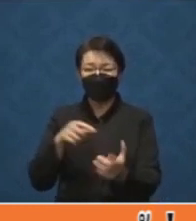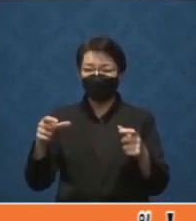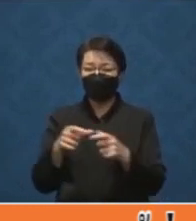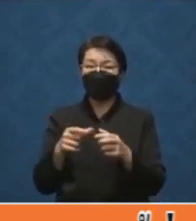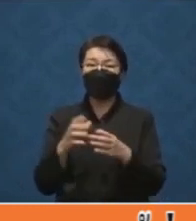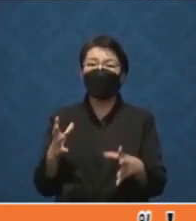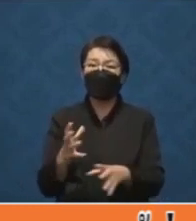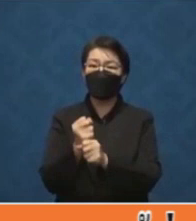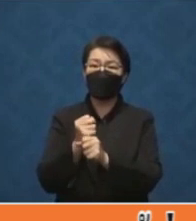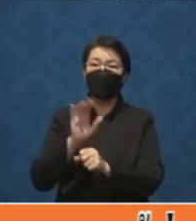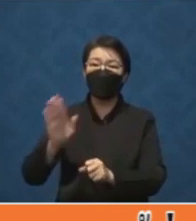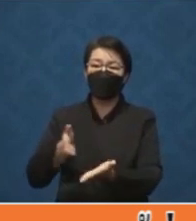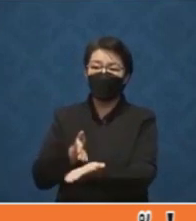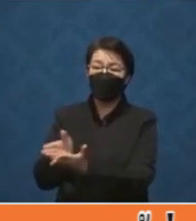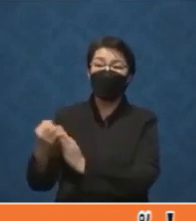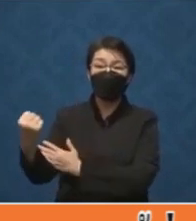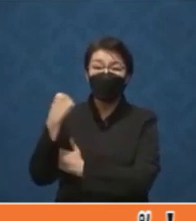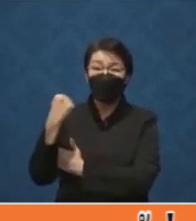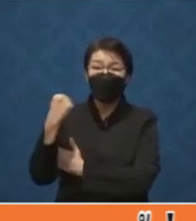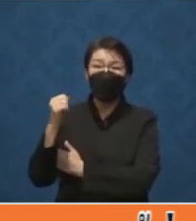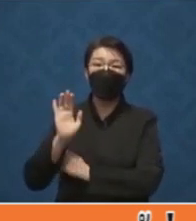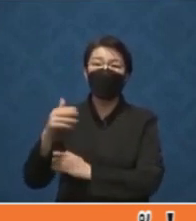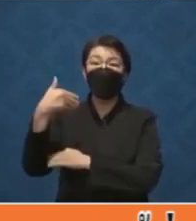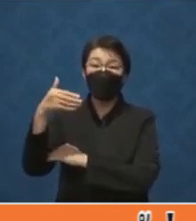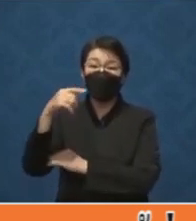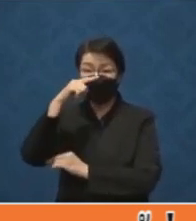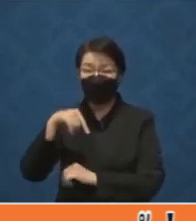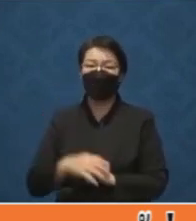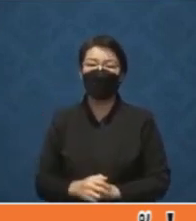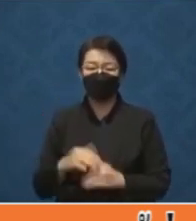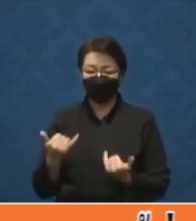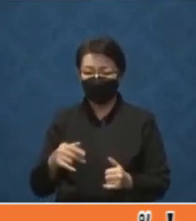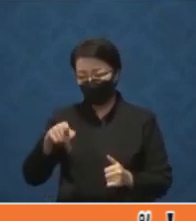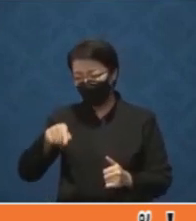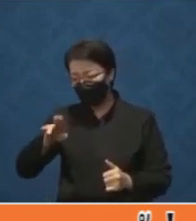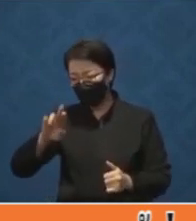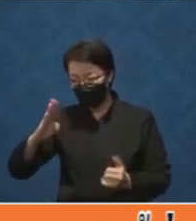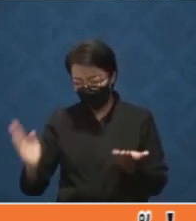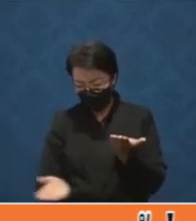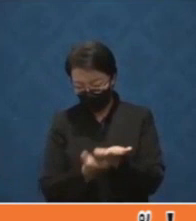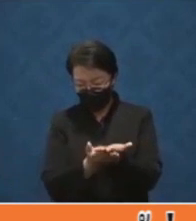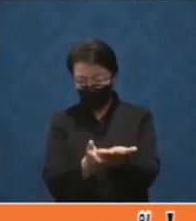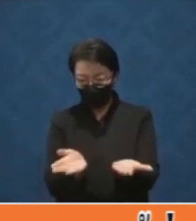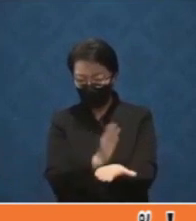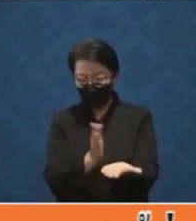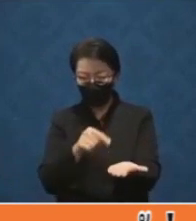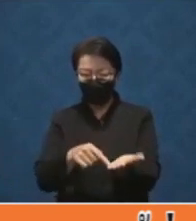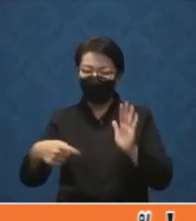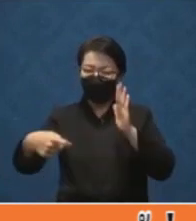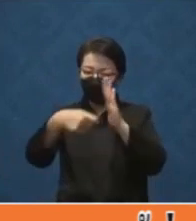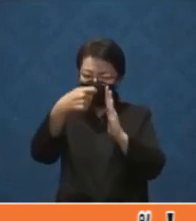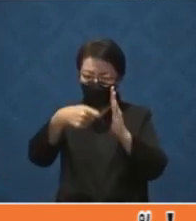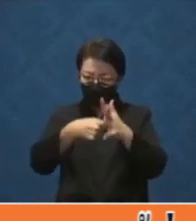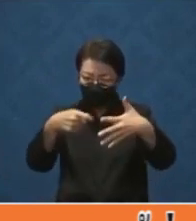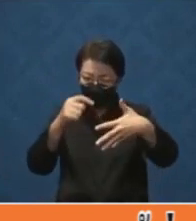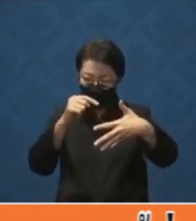คงแห่งชาติและหน่วยความมั่นคงที่เกี่ยวข้องที่ทางครม.ได้แนบมาด้วยจะเห็นว่าหนึ่งในข้ออ้างหลาย